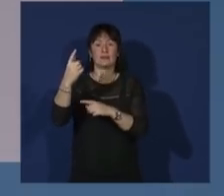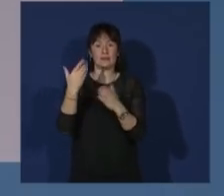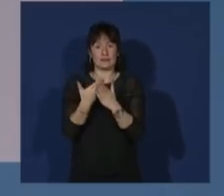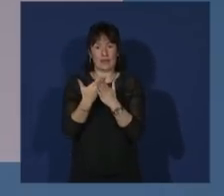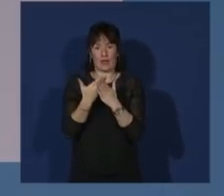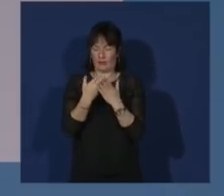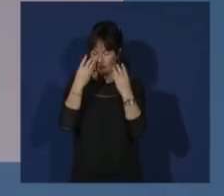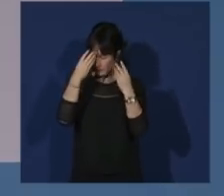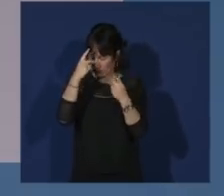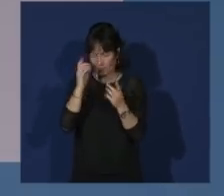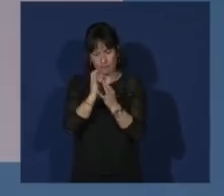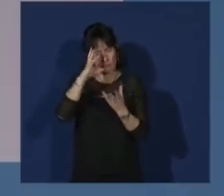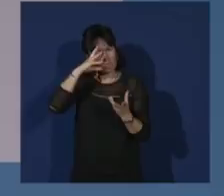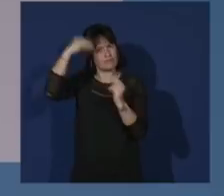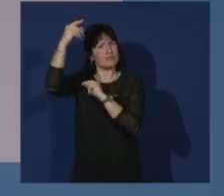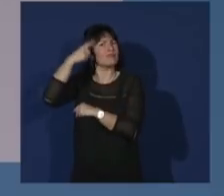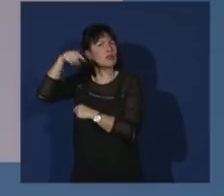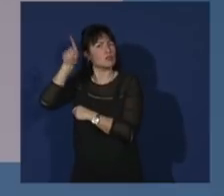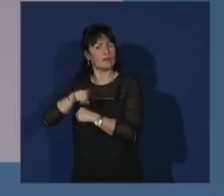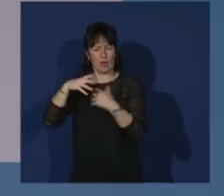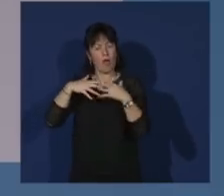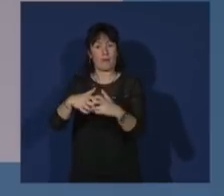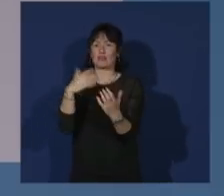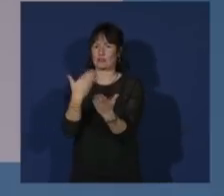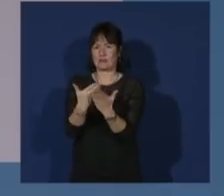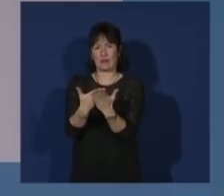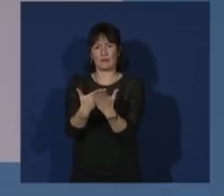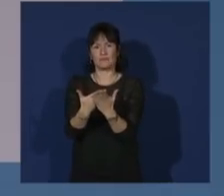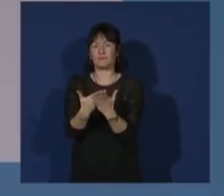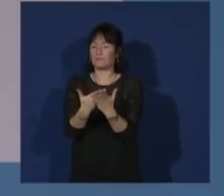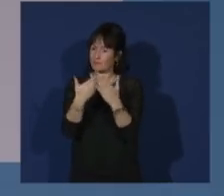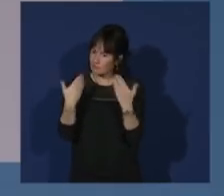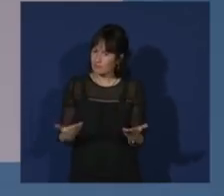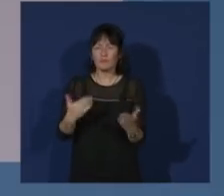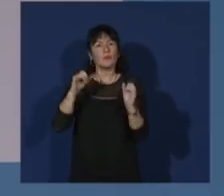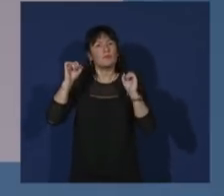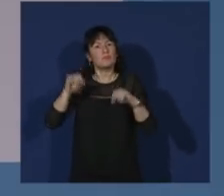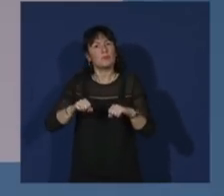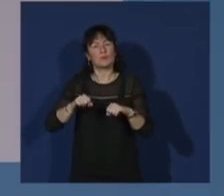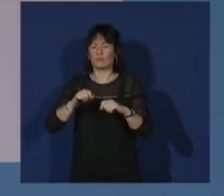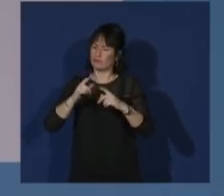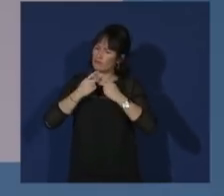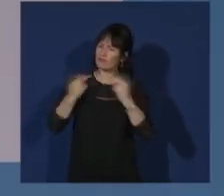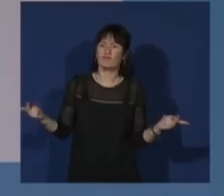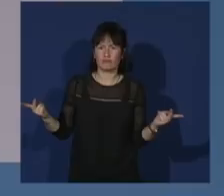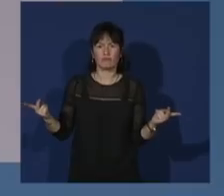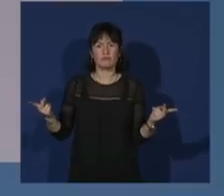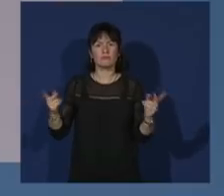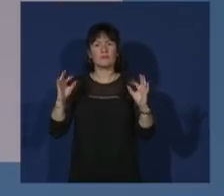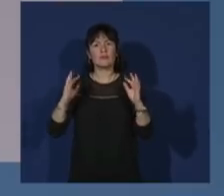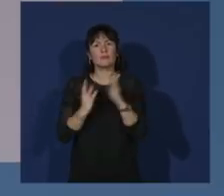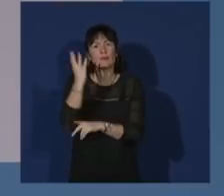de la Grande Marche pour l'Europe que nous devons continuer à faire vivre. Et c'est comme cela que nous pourrons dire à propos de notre